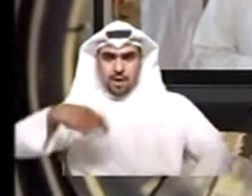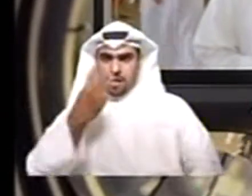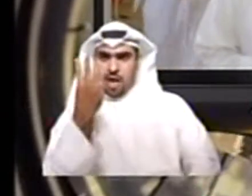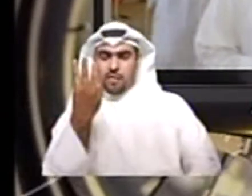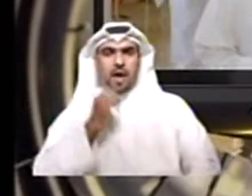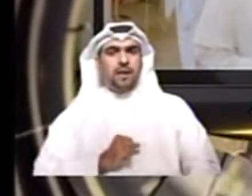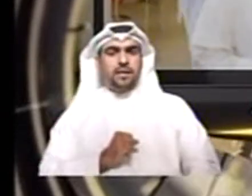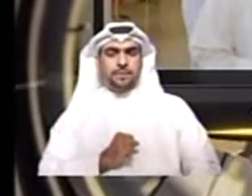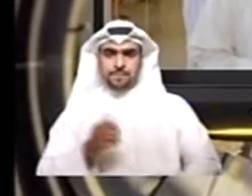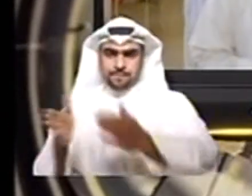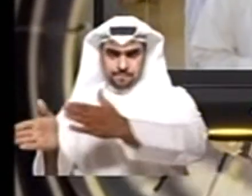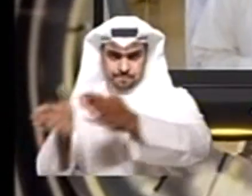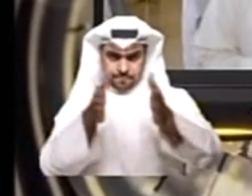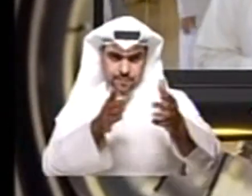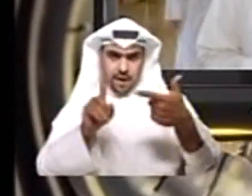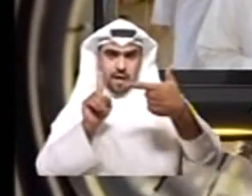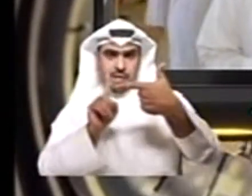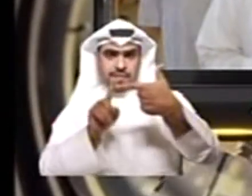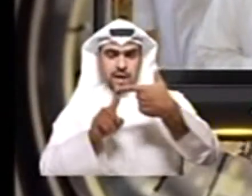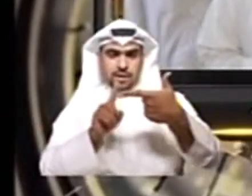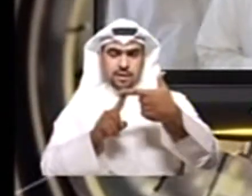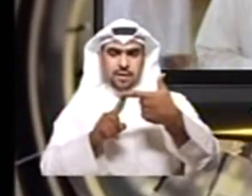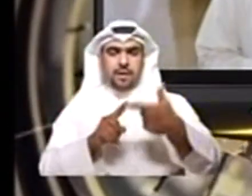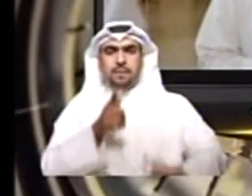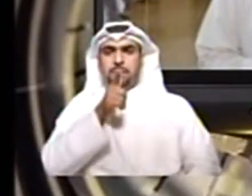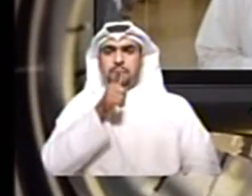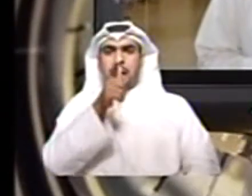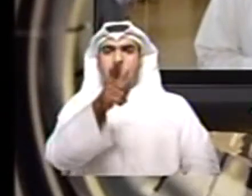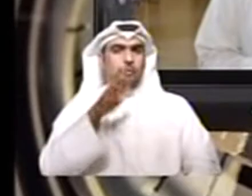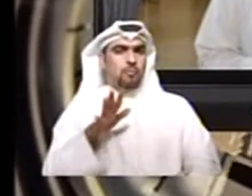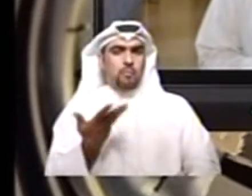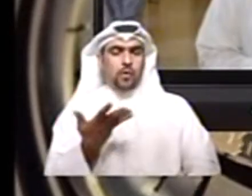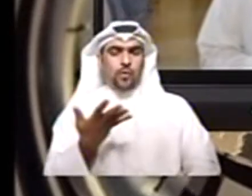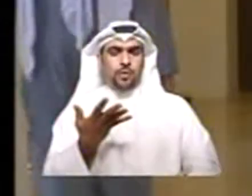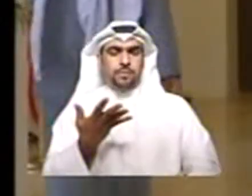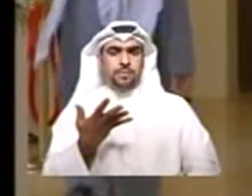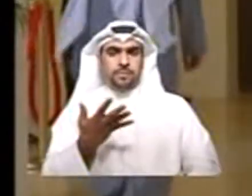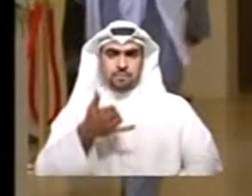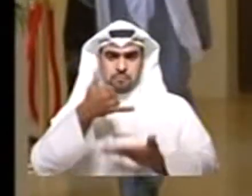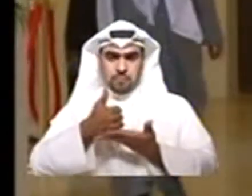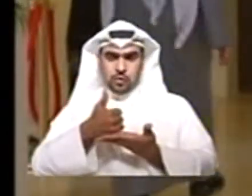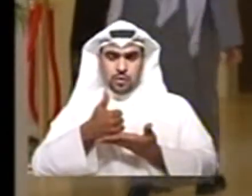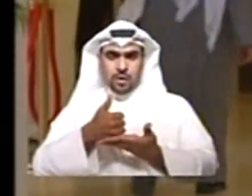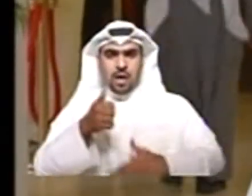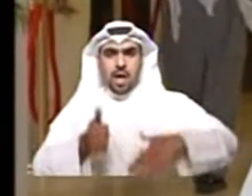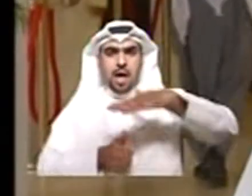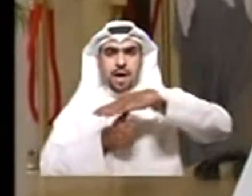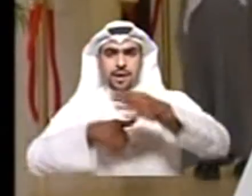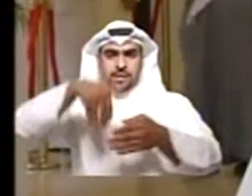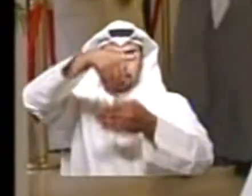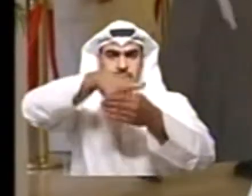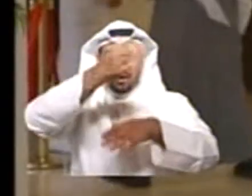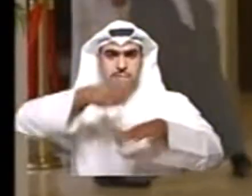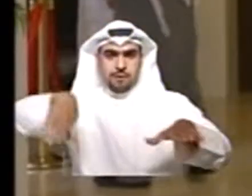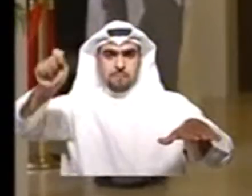أما بالنسبة بعد ذلك كانت هناك كلمة للسلطة التشريعية وألقاها سعادة رئيس مجلس الأمة